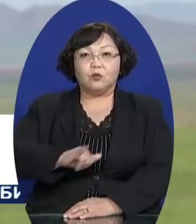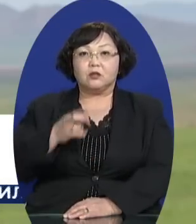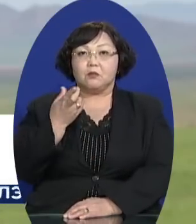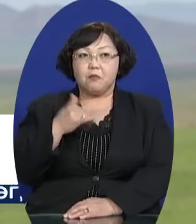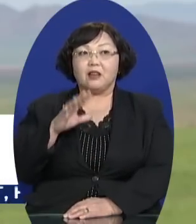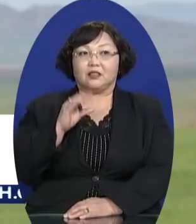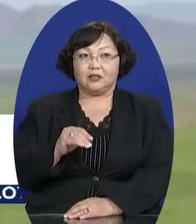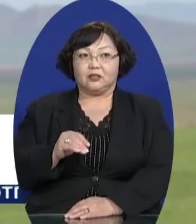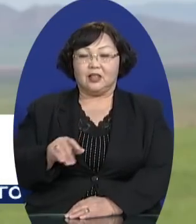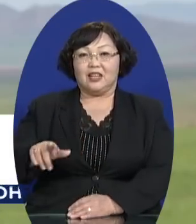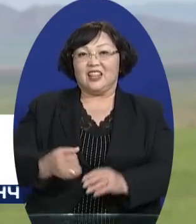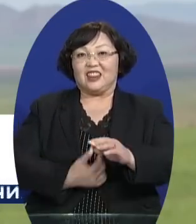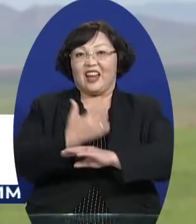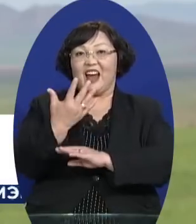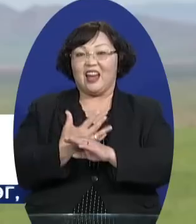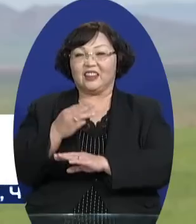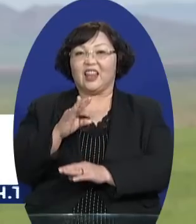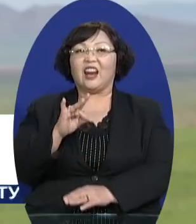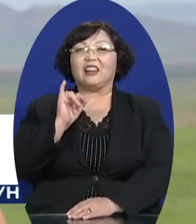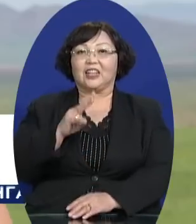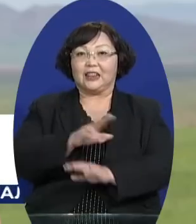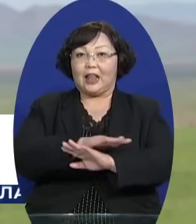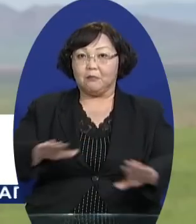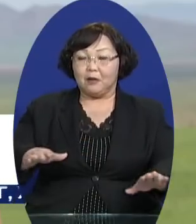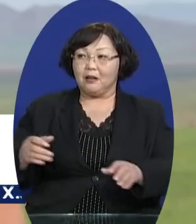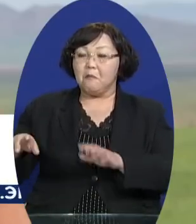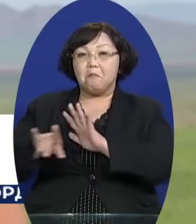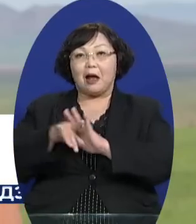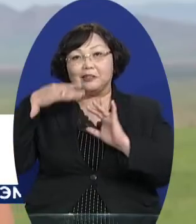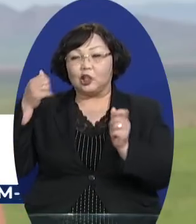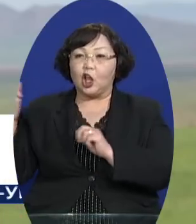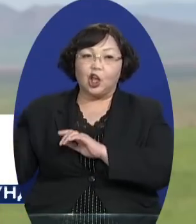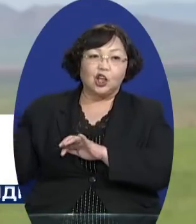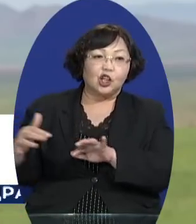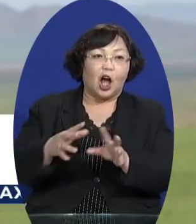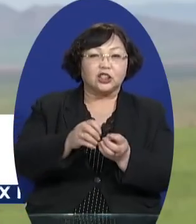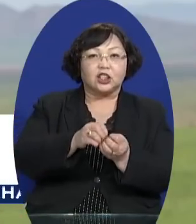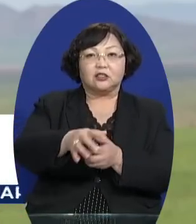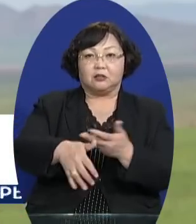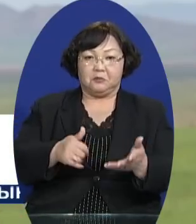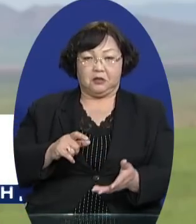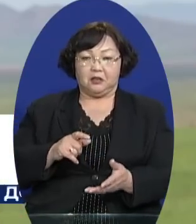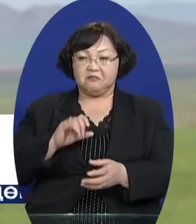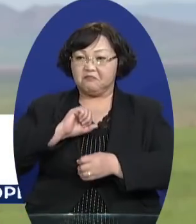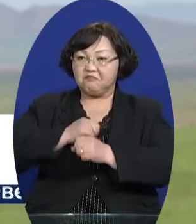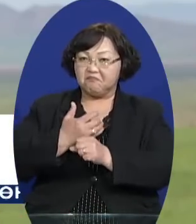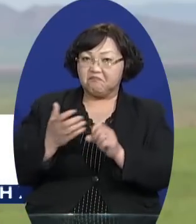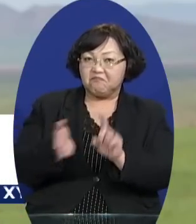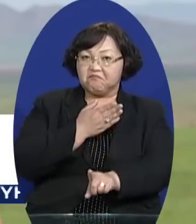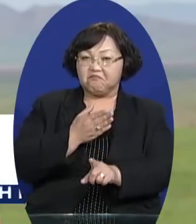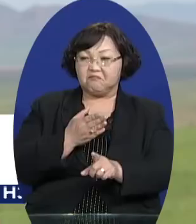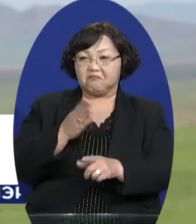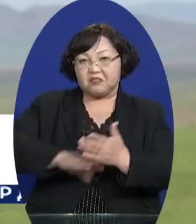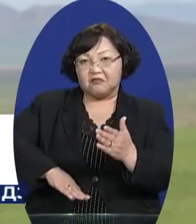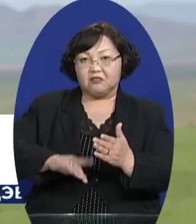тарайн талбайд орсон юун дээр мал оруулсан малчин дээр торгуул тарих эрх байхгүй гэдэг ингээд зөрчлөө хуулиар бол